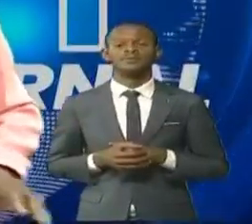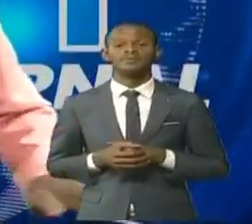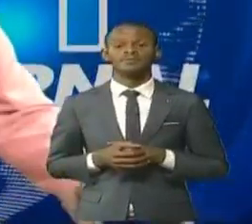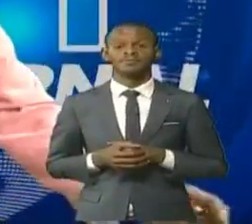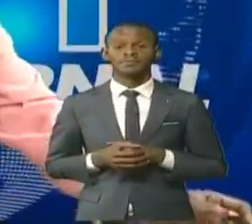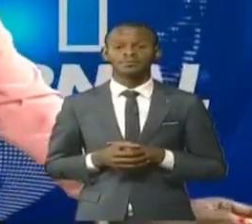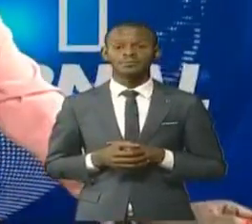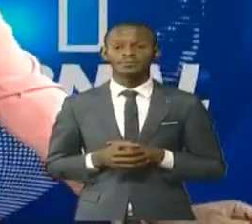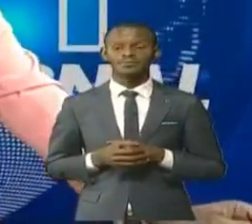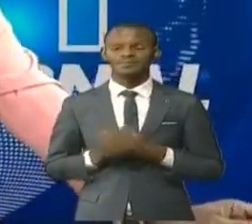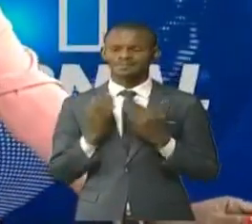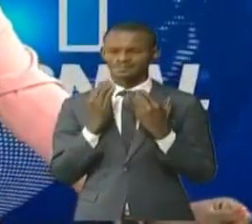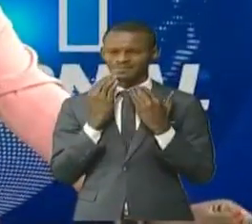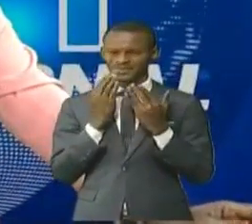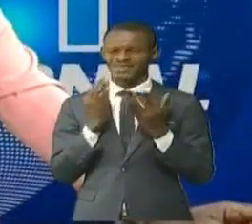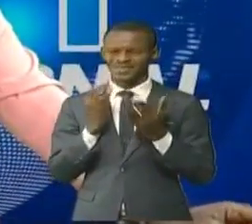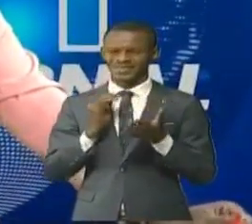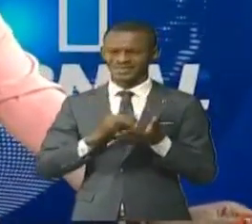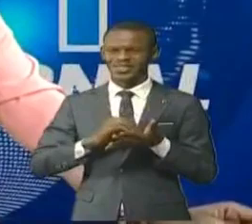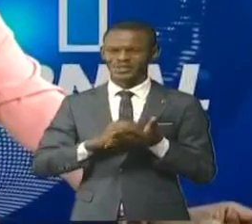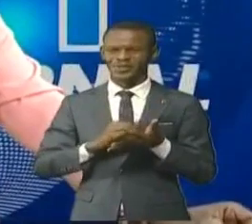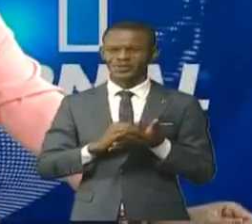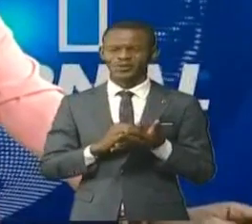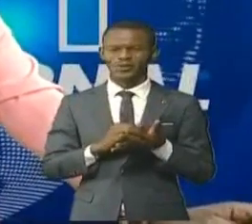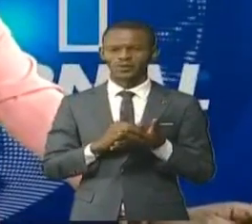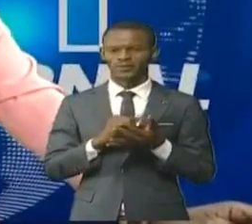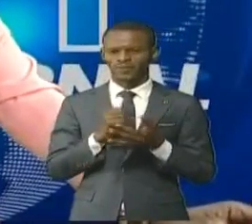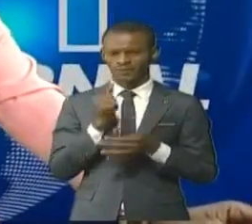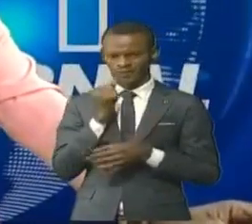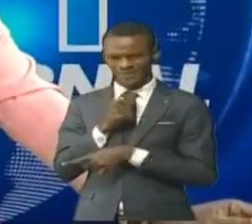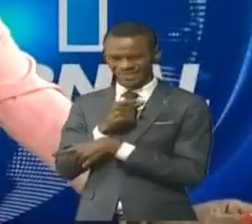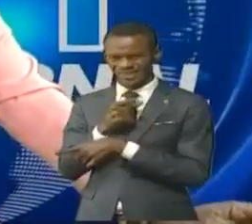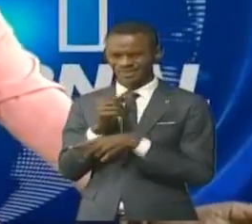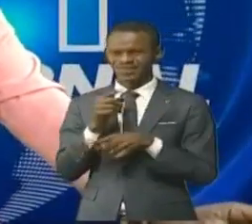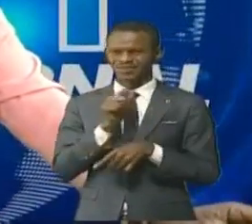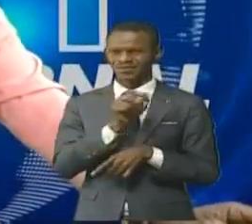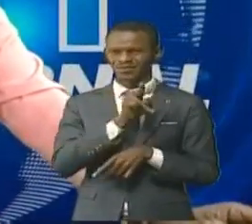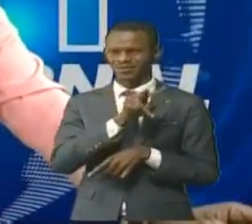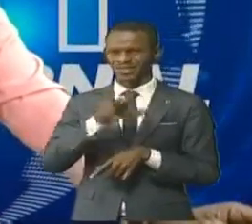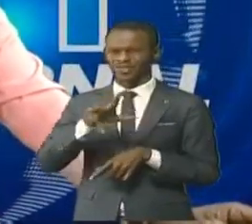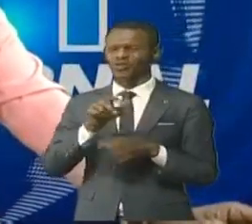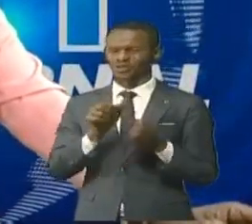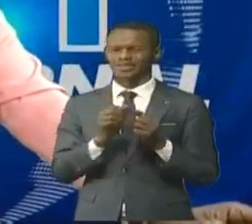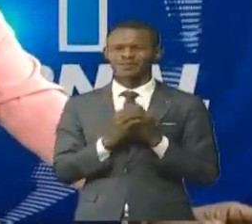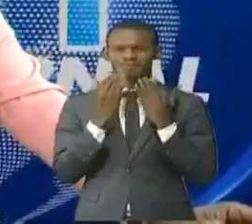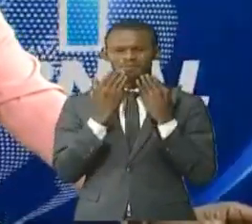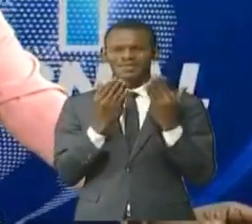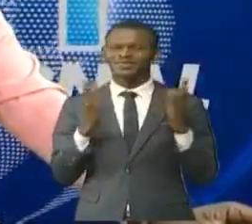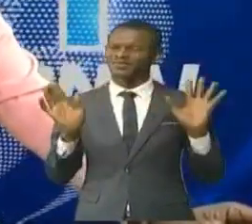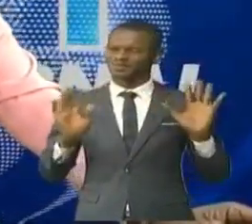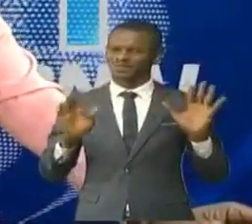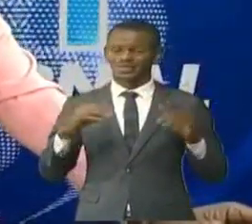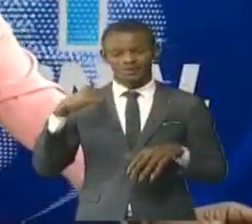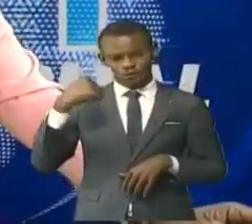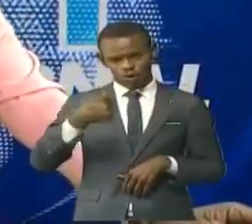Justement, Annie Balaka revient à 23h pour une autre édition d'information. Moi, je vous dis au revoir et je vous retrouve demain avec le même